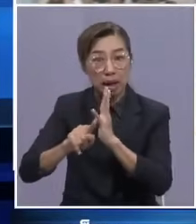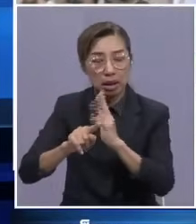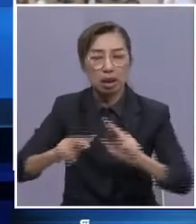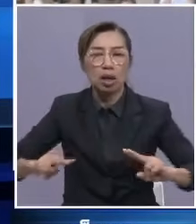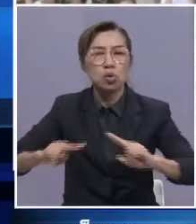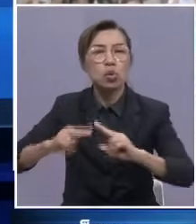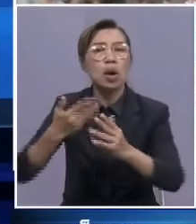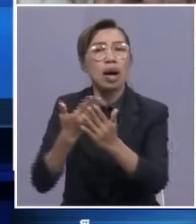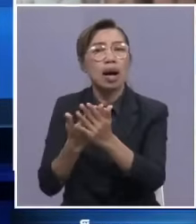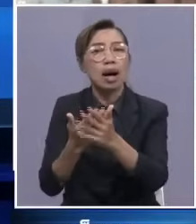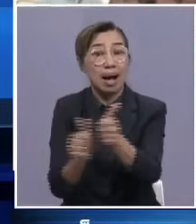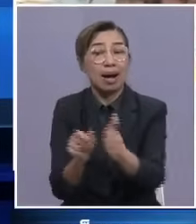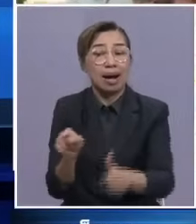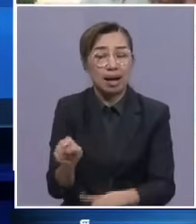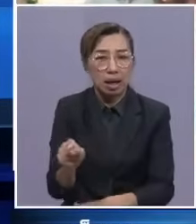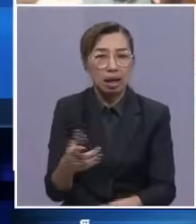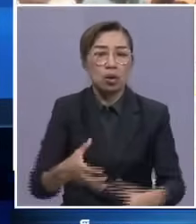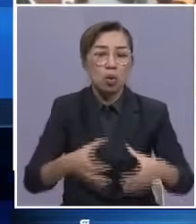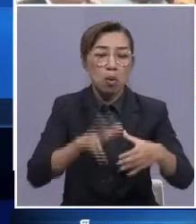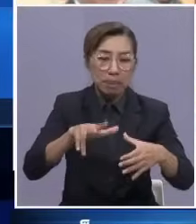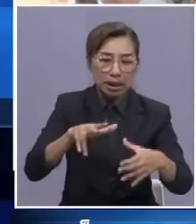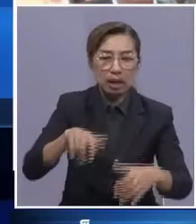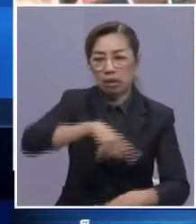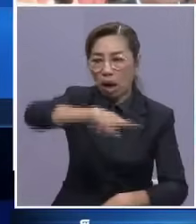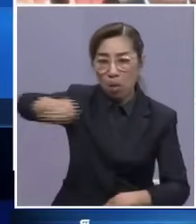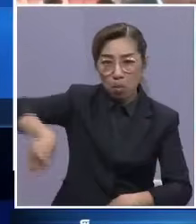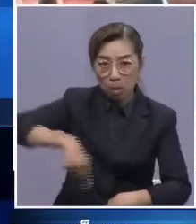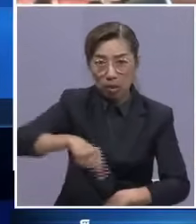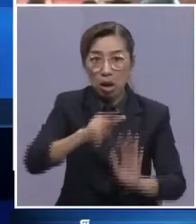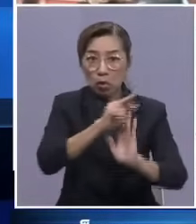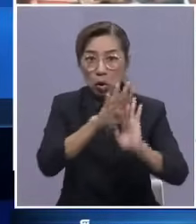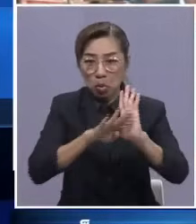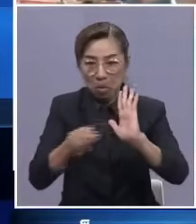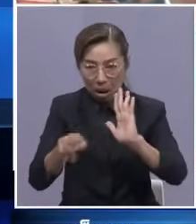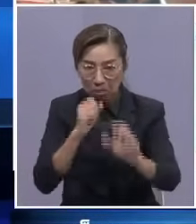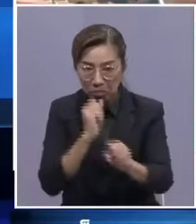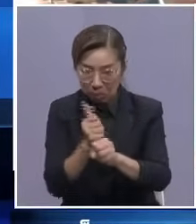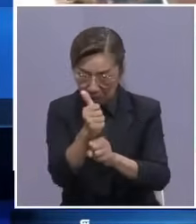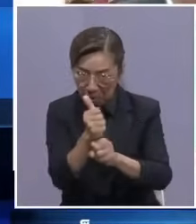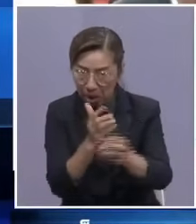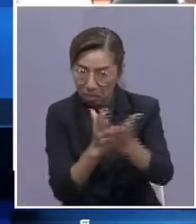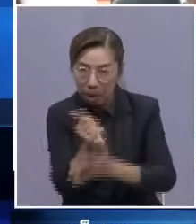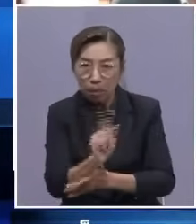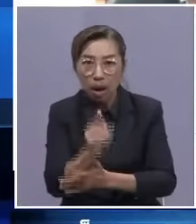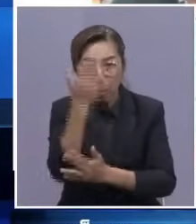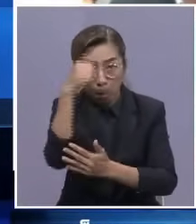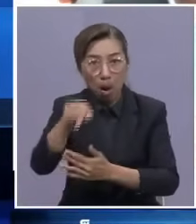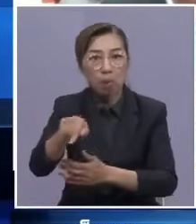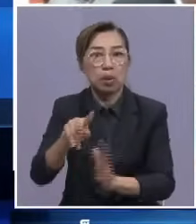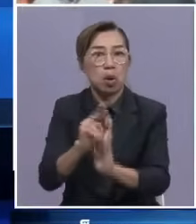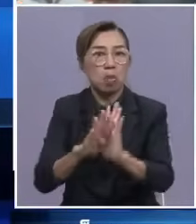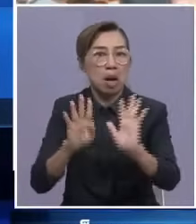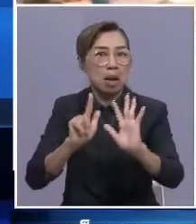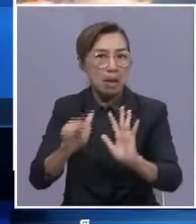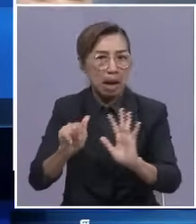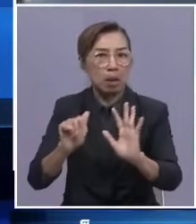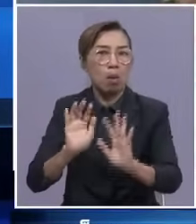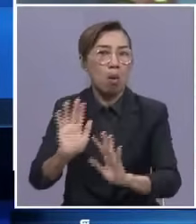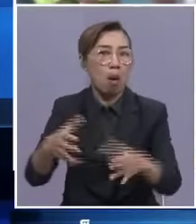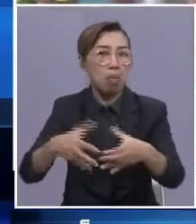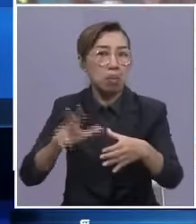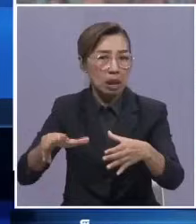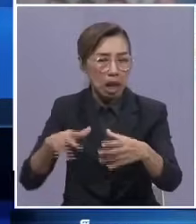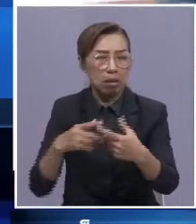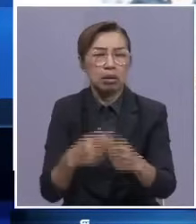งหมดว่าอย่างนี้ได้ไหม ว่าจะเข็นไปรอดไหมนะตอนนี้ เพราะว่านี่เป็นนโยบายเรือธงของเพื่อไทยเลยนะ ครับ แต่หลังๆมานี่เสียงสะท้อนออกมา